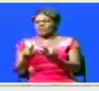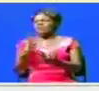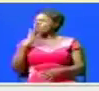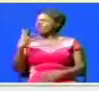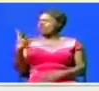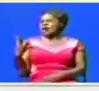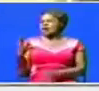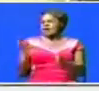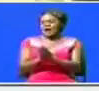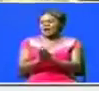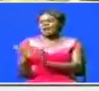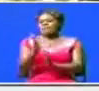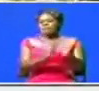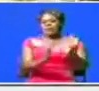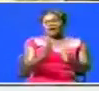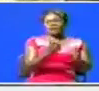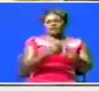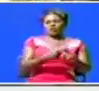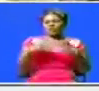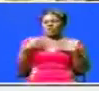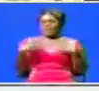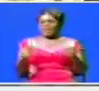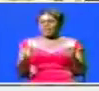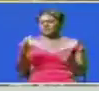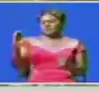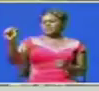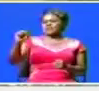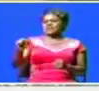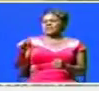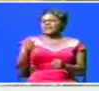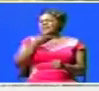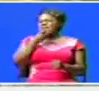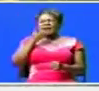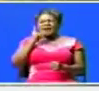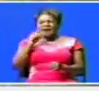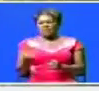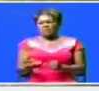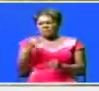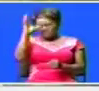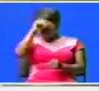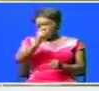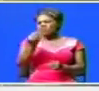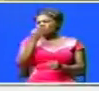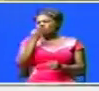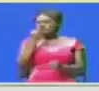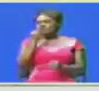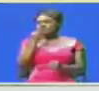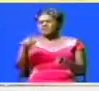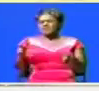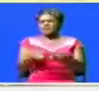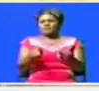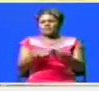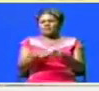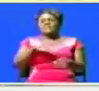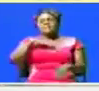400 na mipango kutoka kwa Wizara ya Afya. Wenyeji wanasema hali ya ukame imesababisha ukosefu wa chakula na lishe na